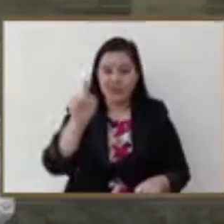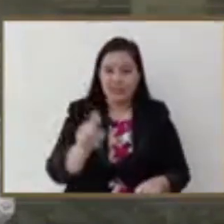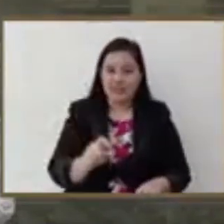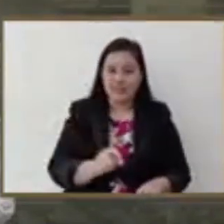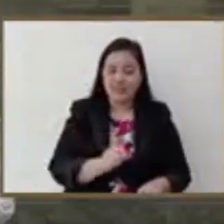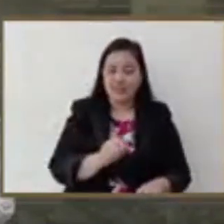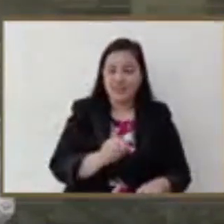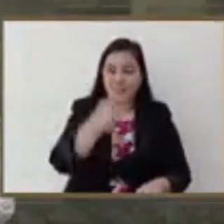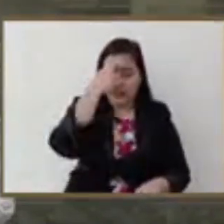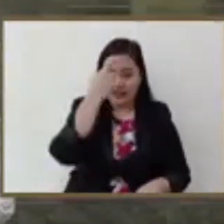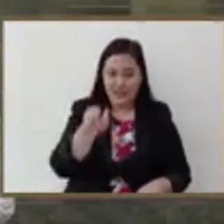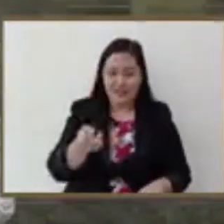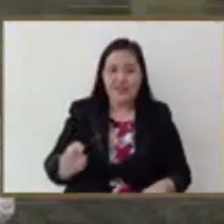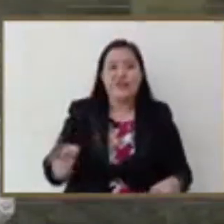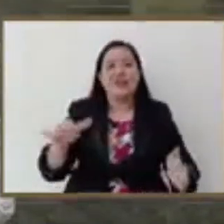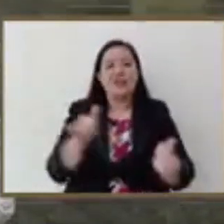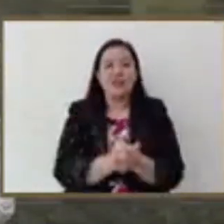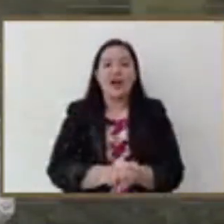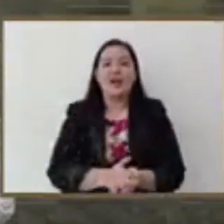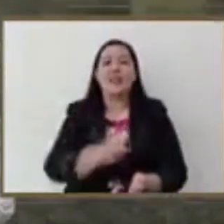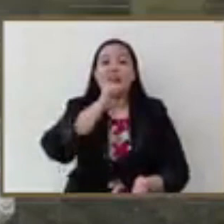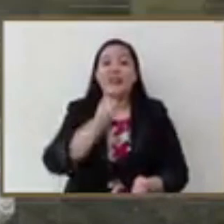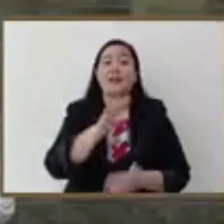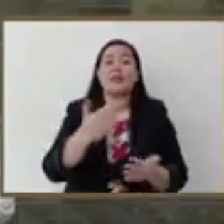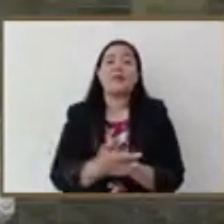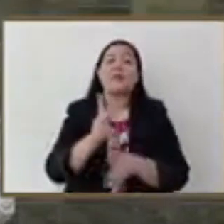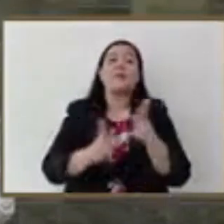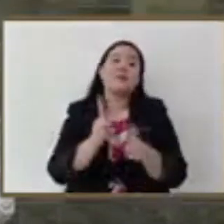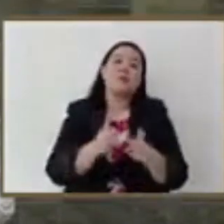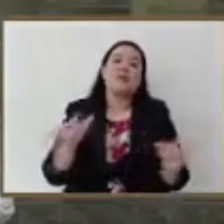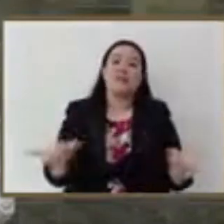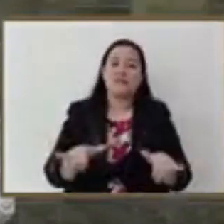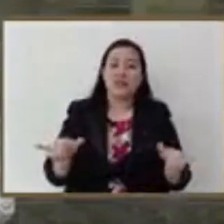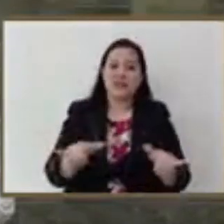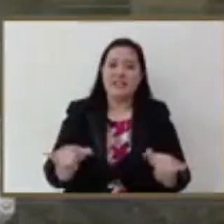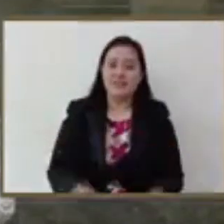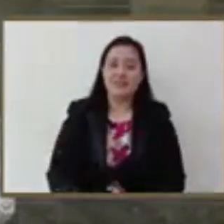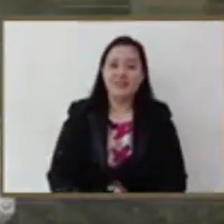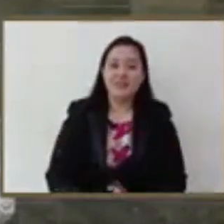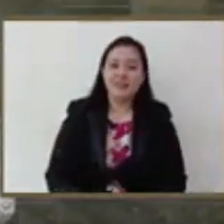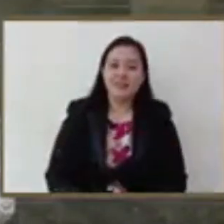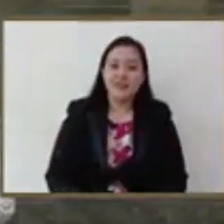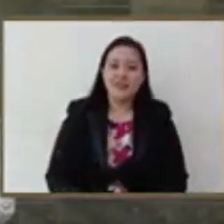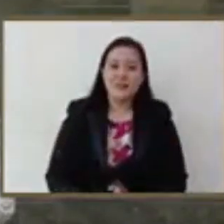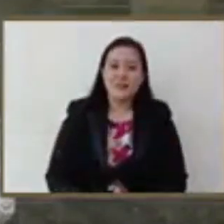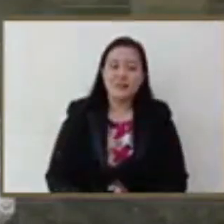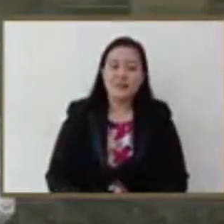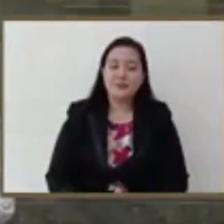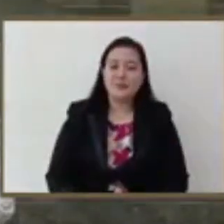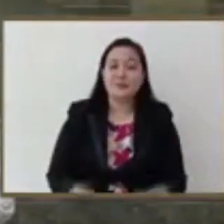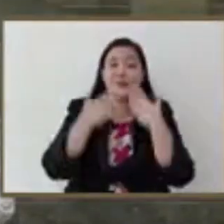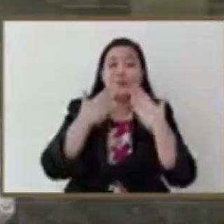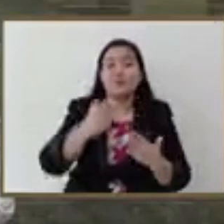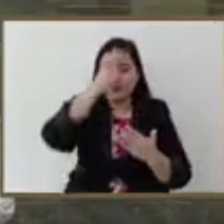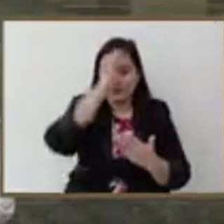See? Now, you understand that? In a sense, kapatid, nasalamat sa Panginoon na meron tayong church na